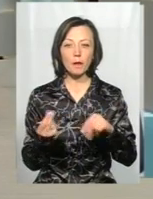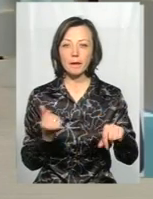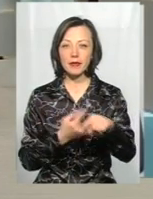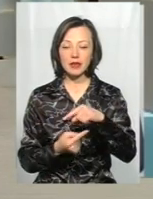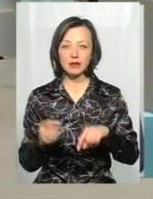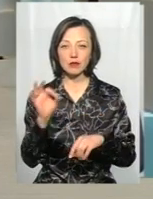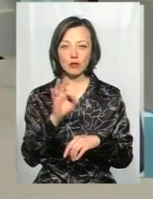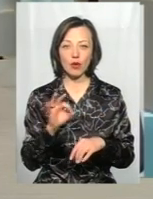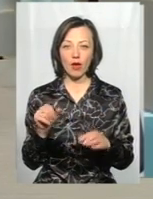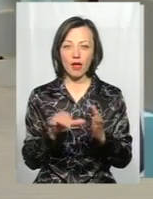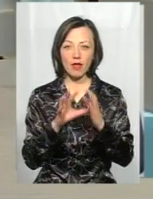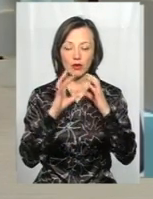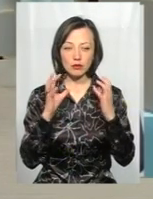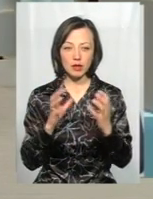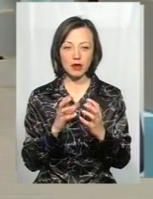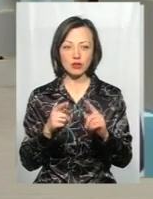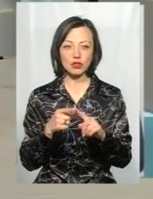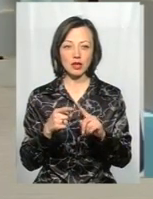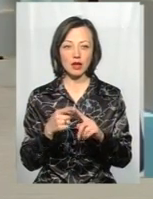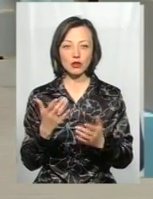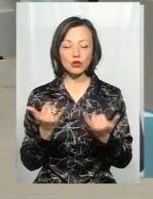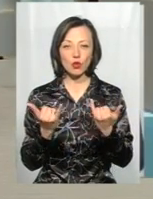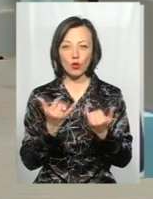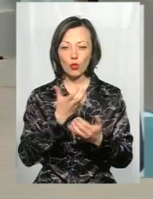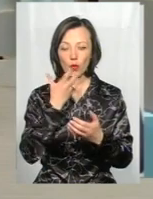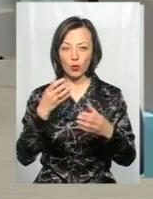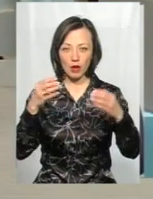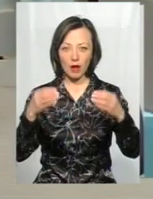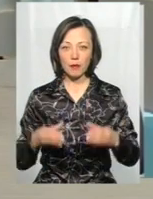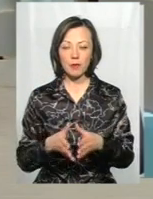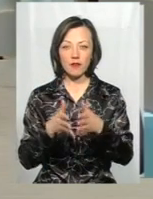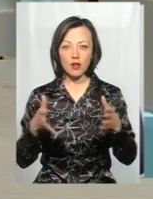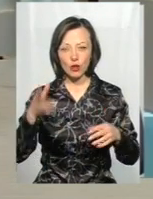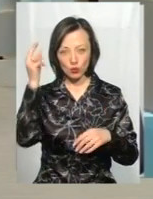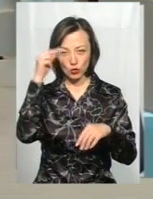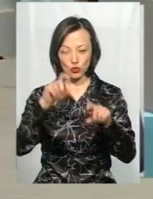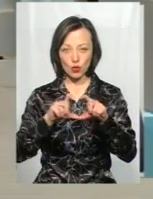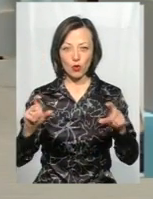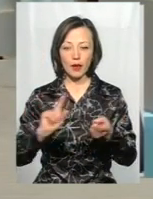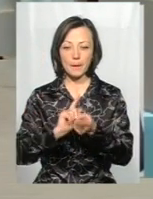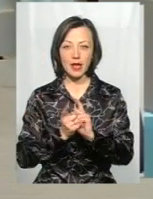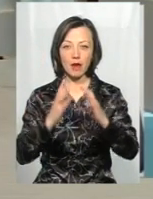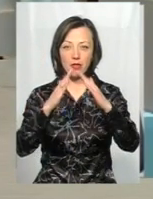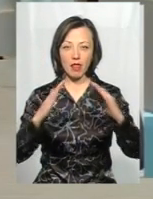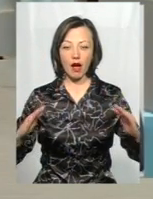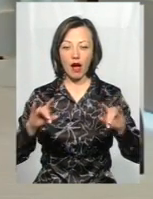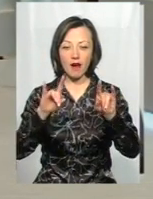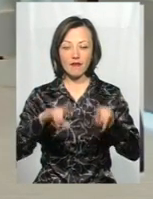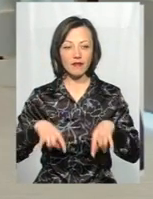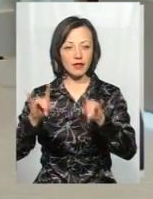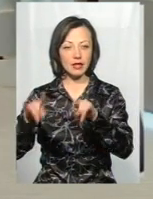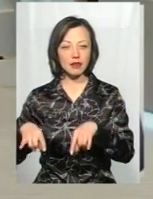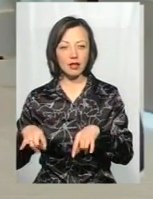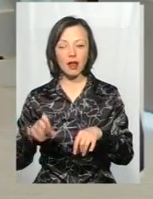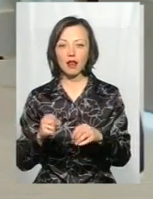про енергозбереження. Якщо ми сьогодні утеплюємо велику школу, міняємо дах, вікна, але комплексний підхід, а не так,